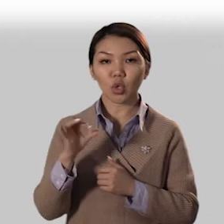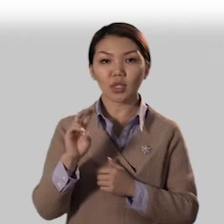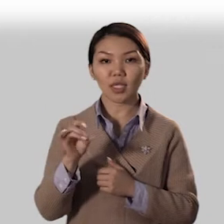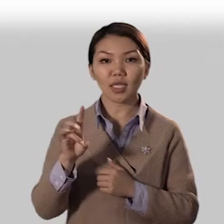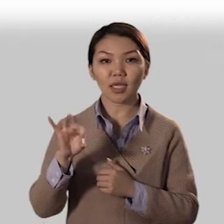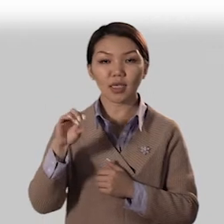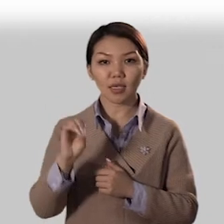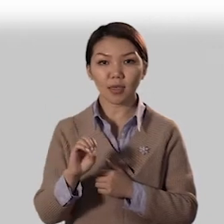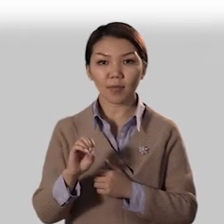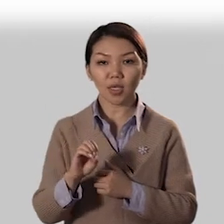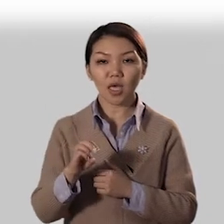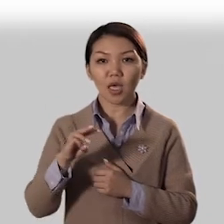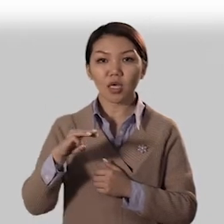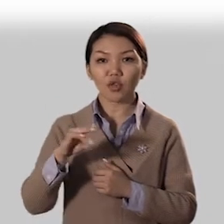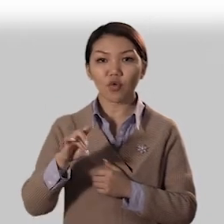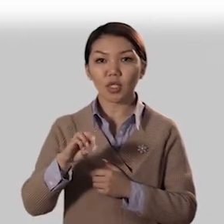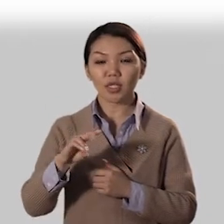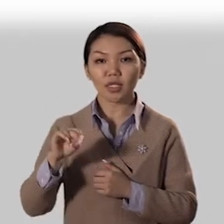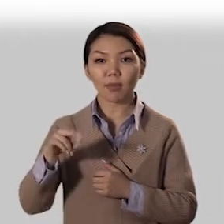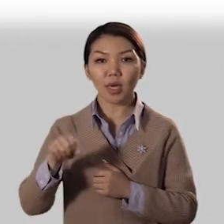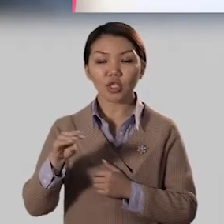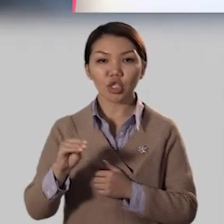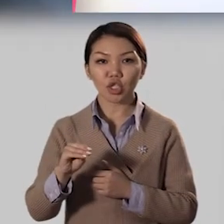единственное число дополнение